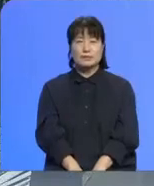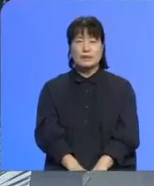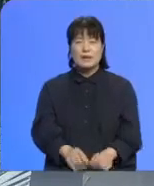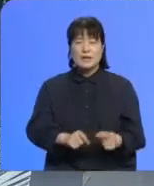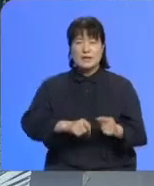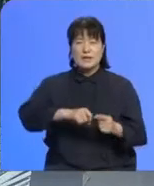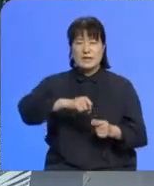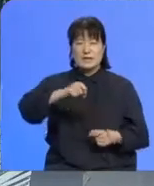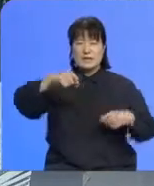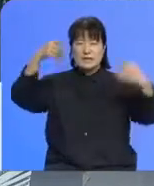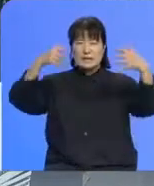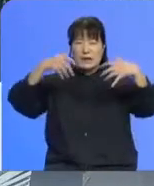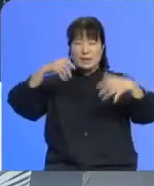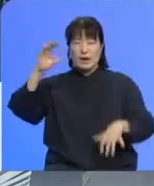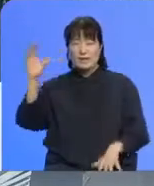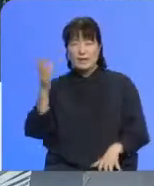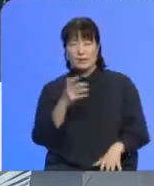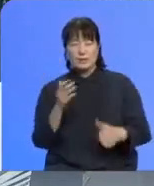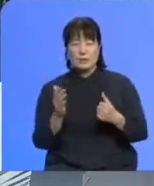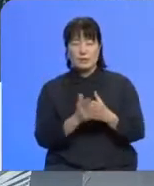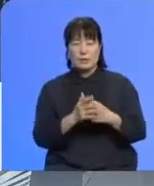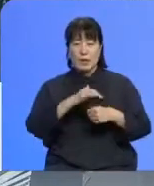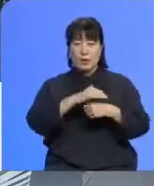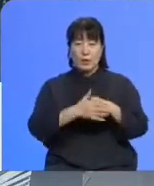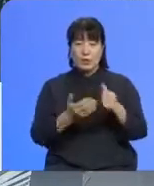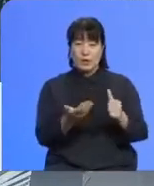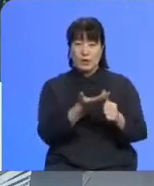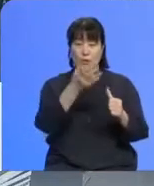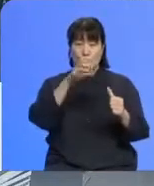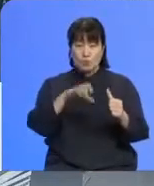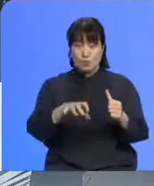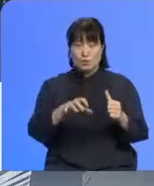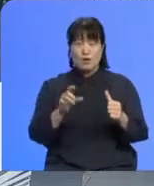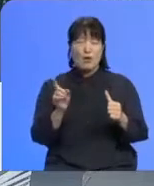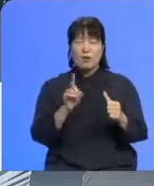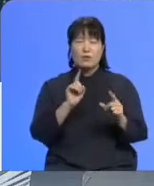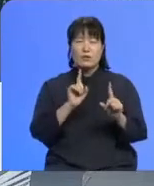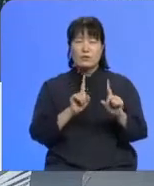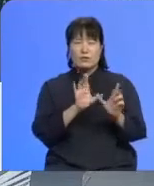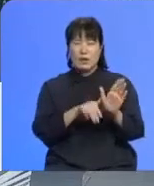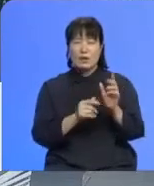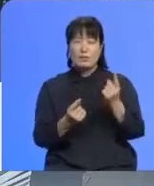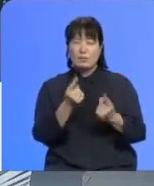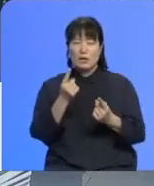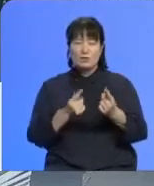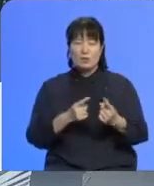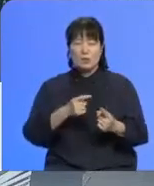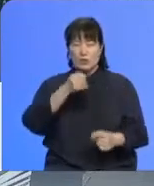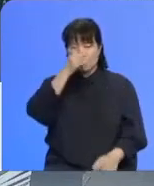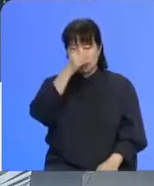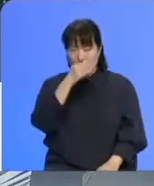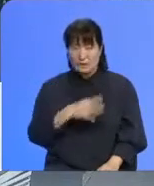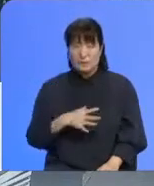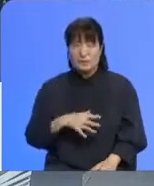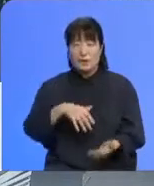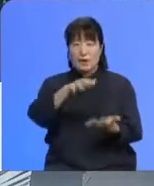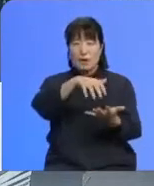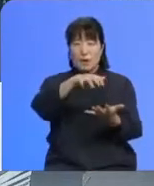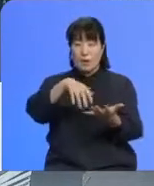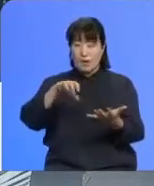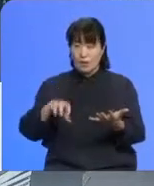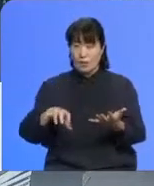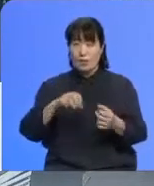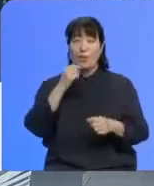긴 장마에 태풍까지 올해 과수원의 얼음은 어느 해보다 혹독했습니다. 하지만 수확의 계절을 맞아 강원도